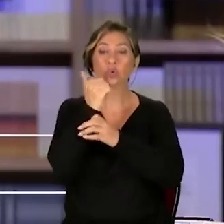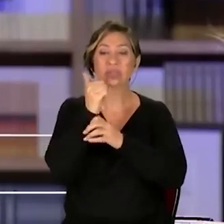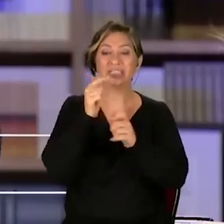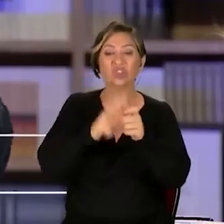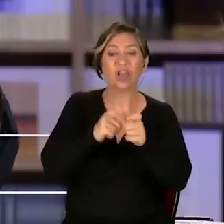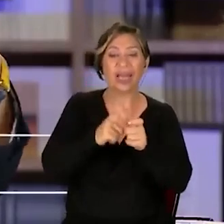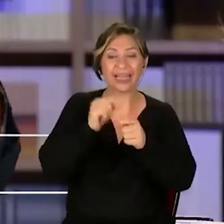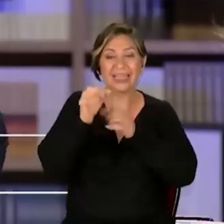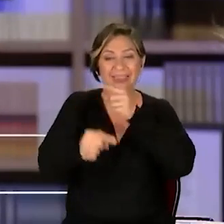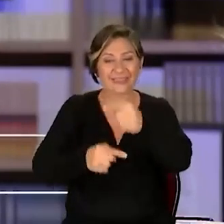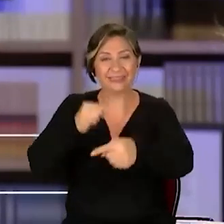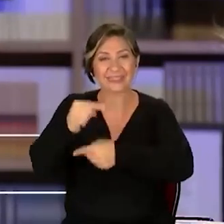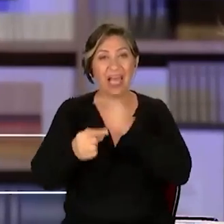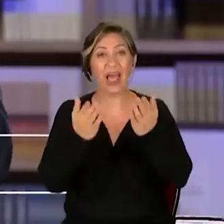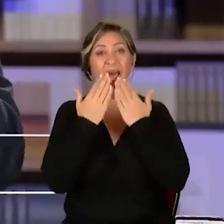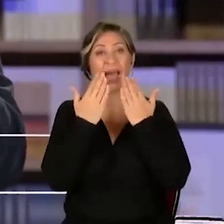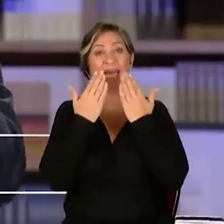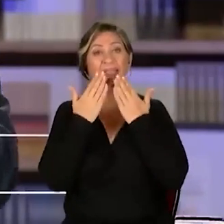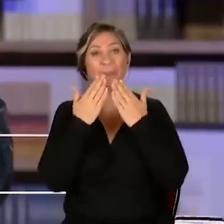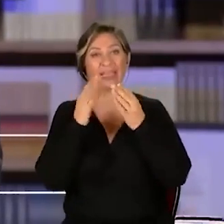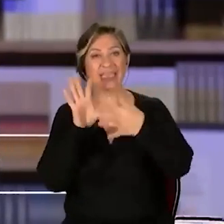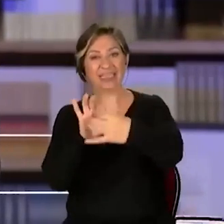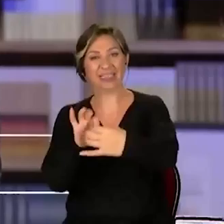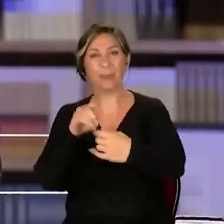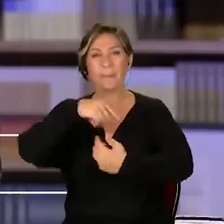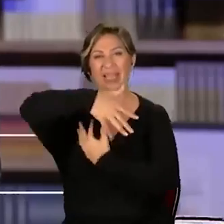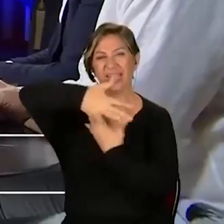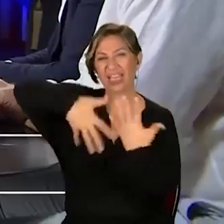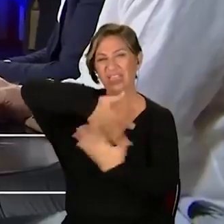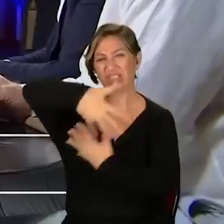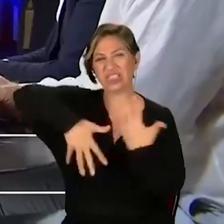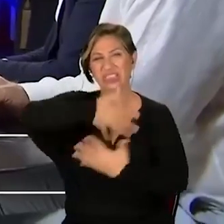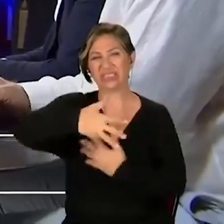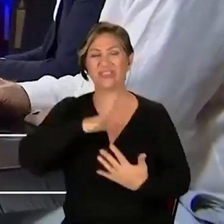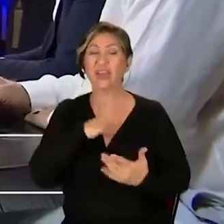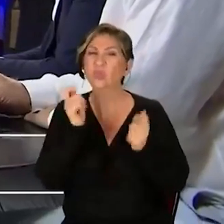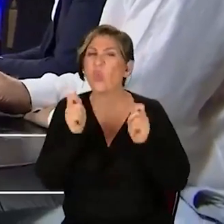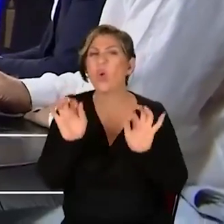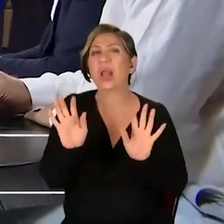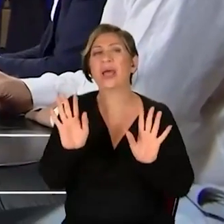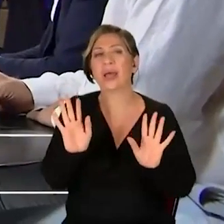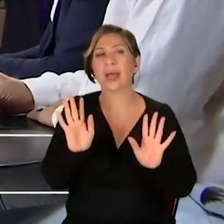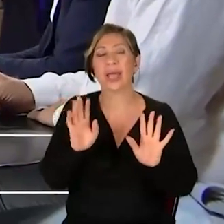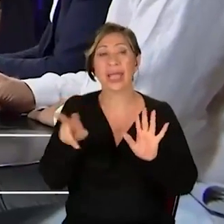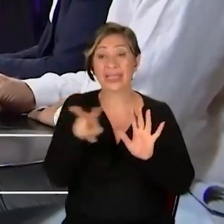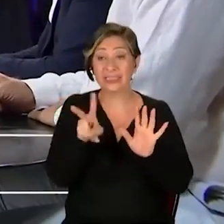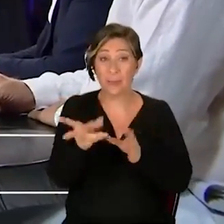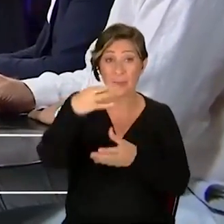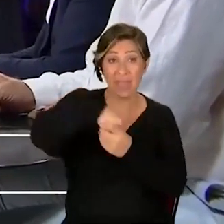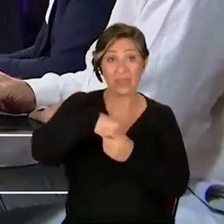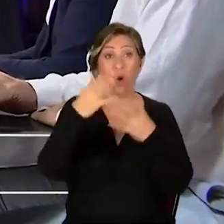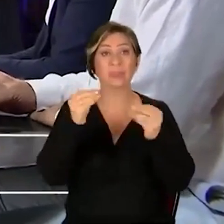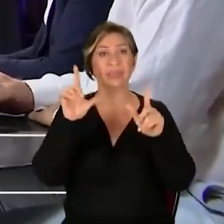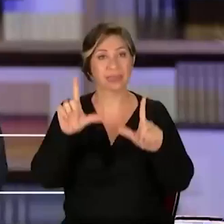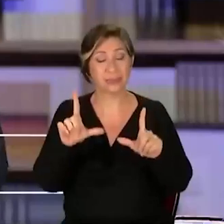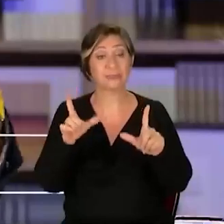ilişkisi ve akademik eğitim ilişkisi biraz birbirine karışır. Karışmak zorundadır. Yani ikisinin bir arada olması